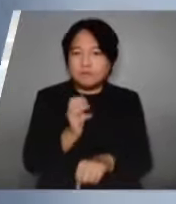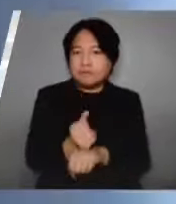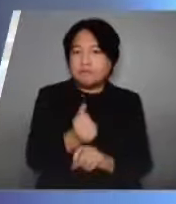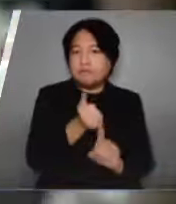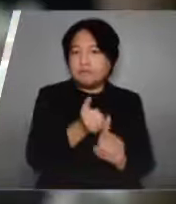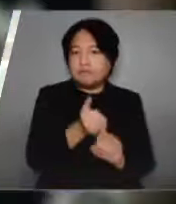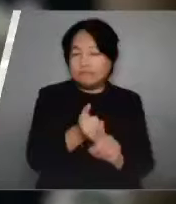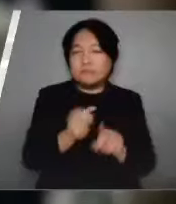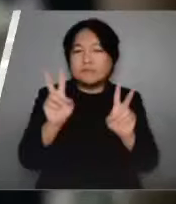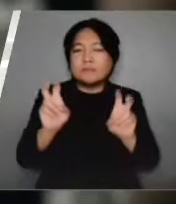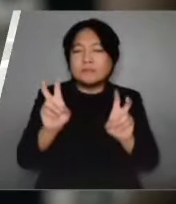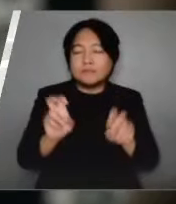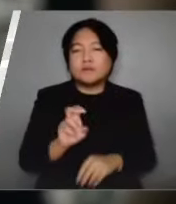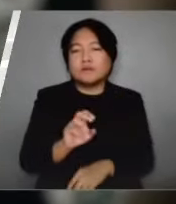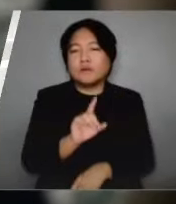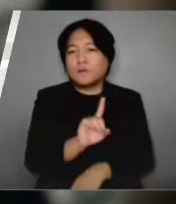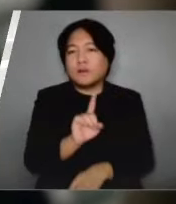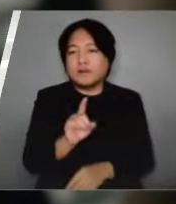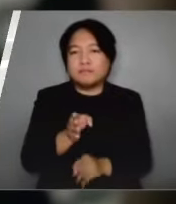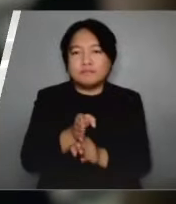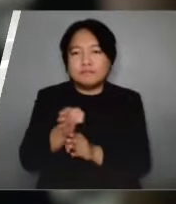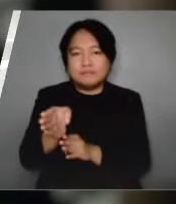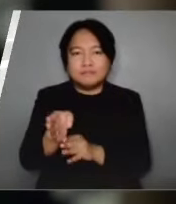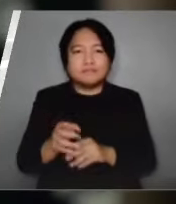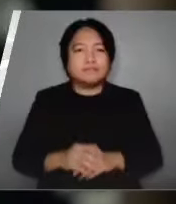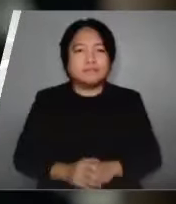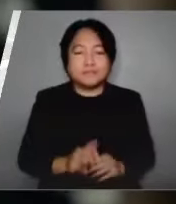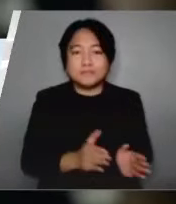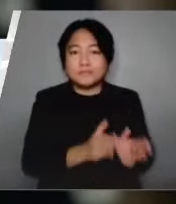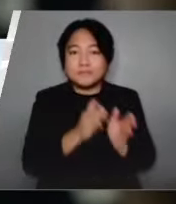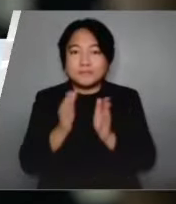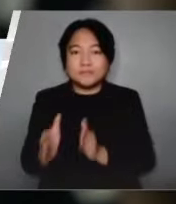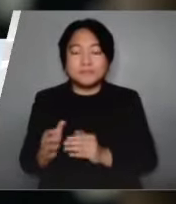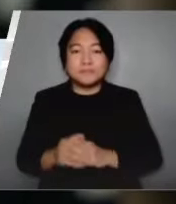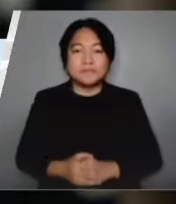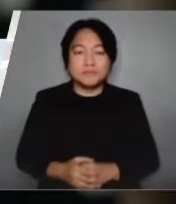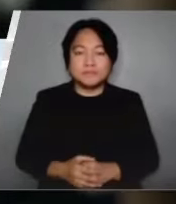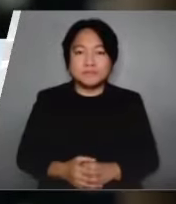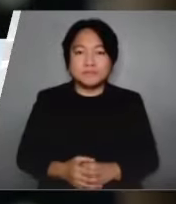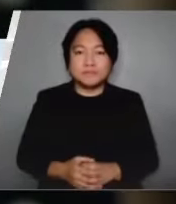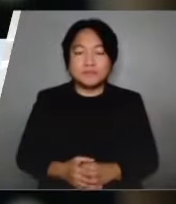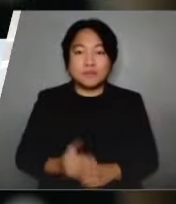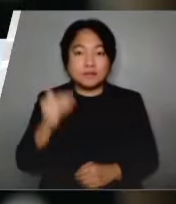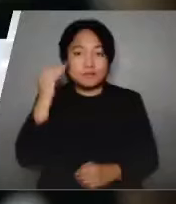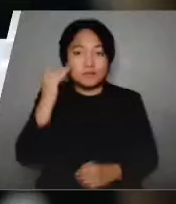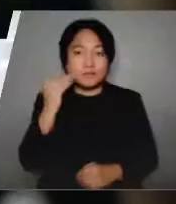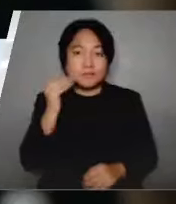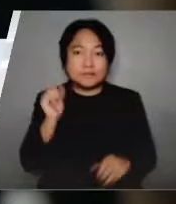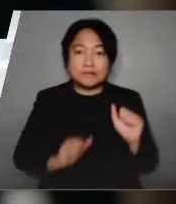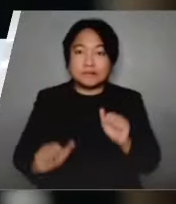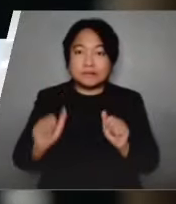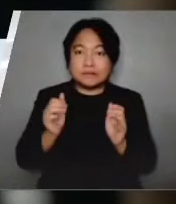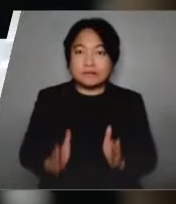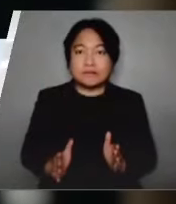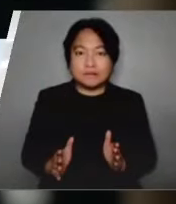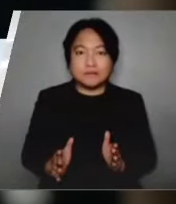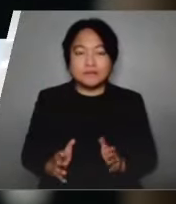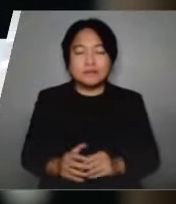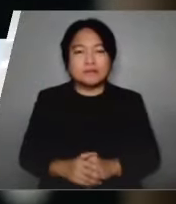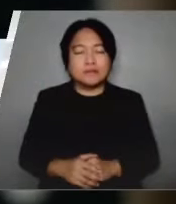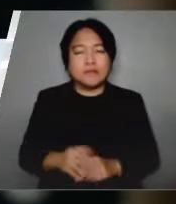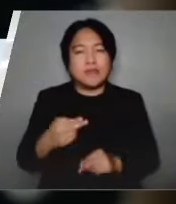Direction. Appointed as visiting professor ang K-pop star na si G-Dragon para sa